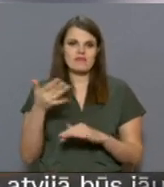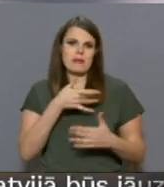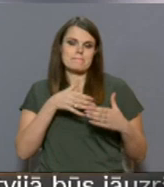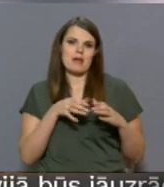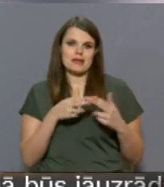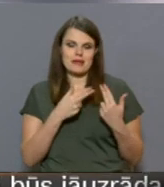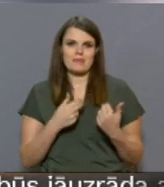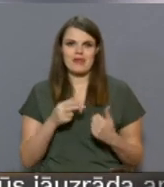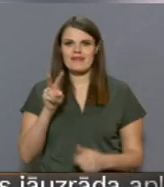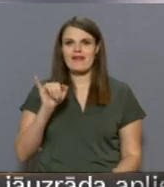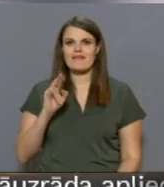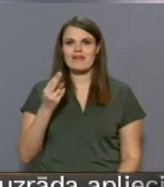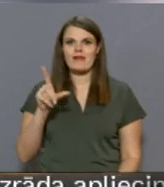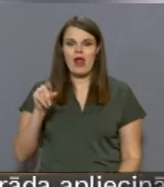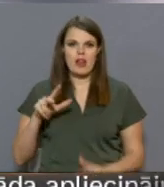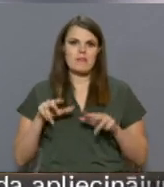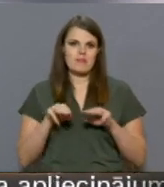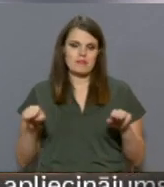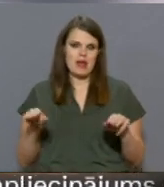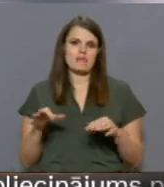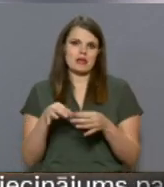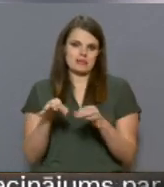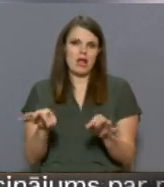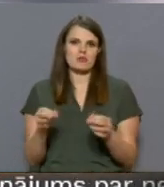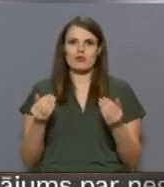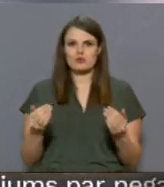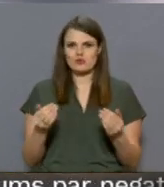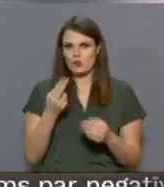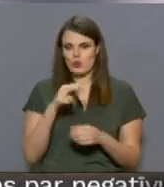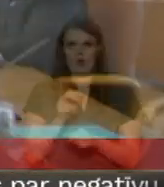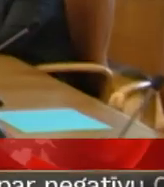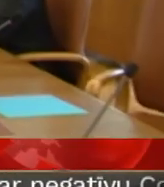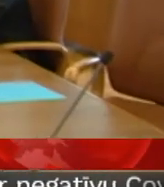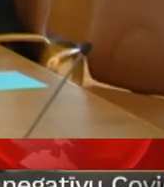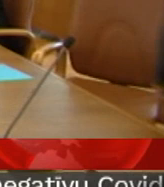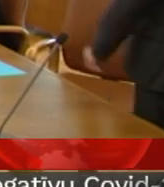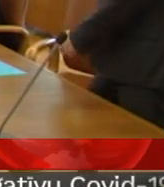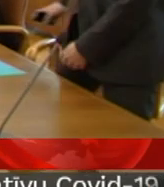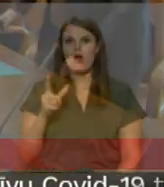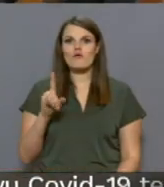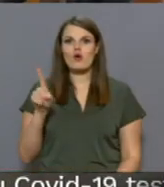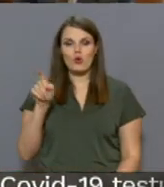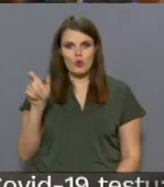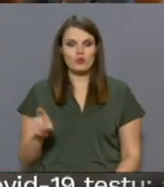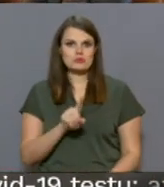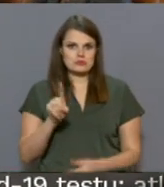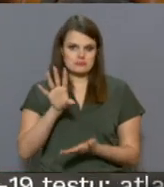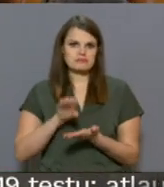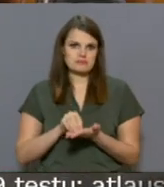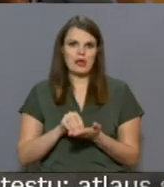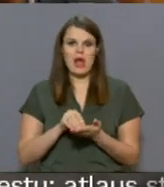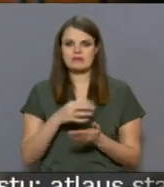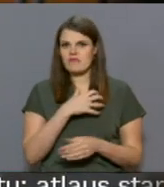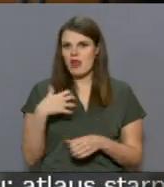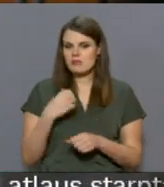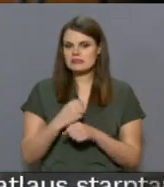šodien atbrīvoja no amata. Un plašāk par šo tematu Māris Klūga. Danielam Pavļutam ir pieredze valdības darbā kā